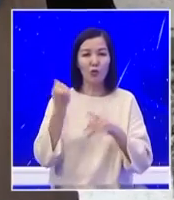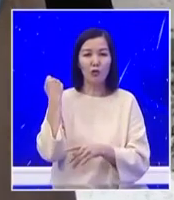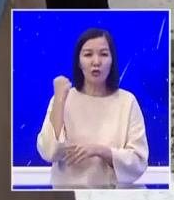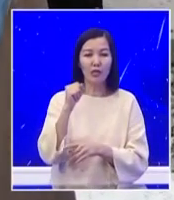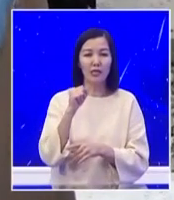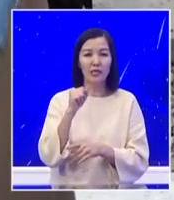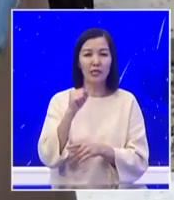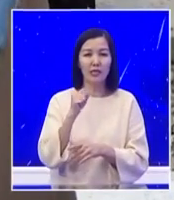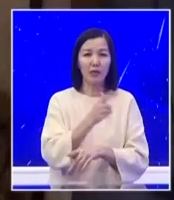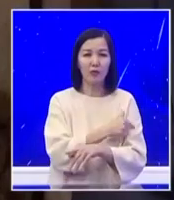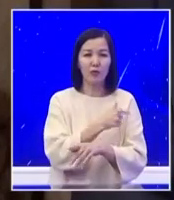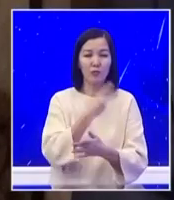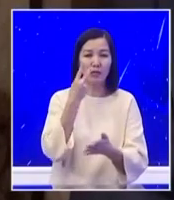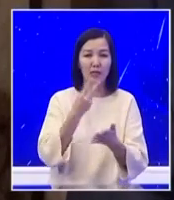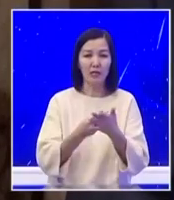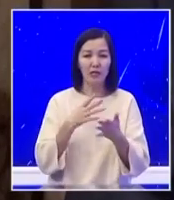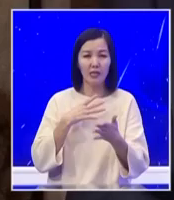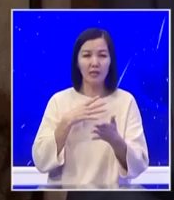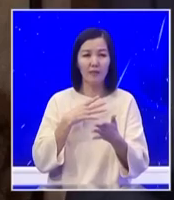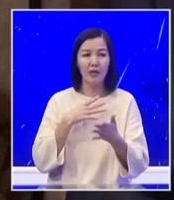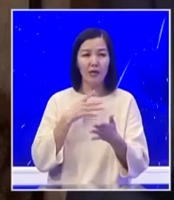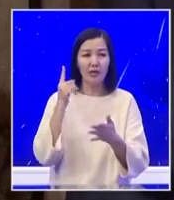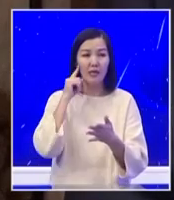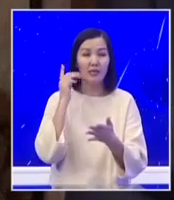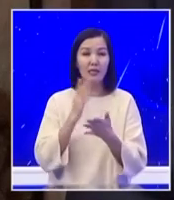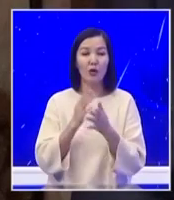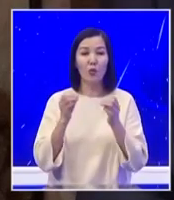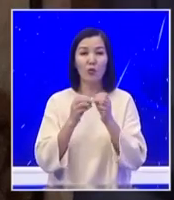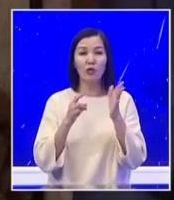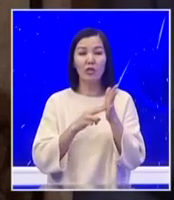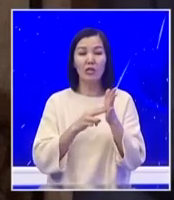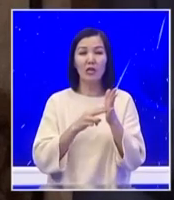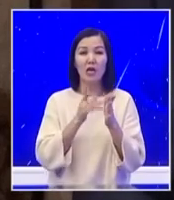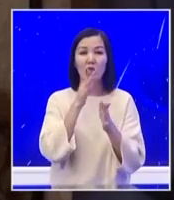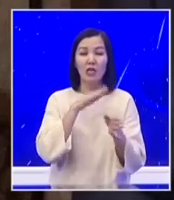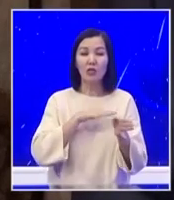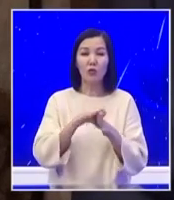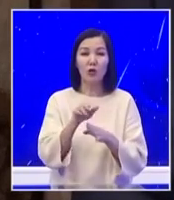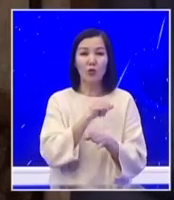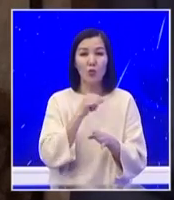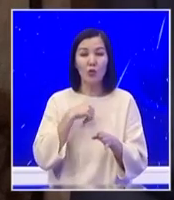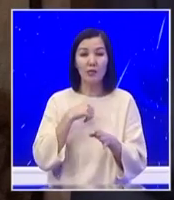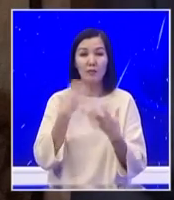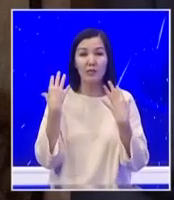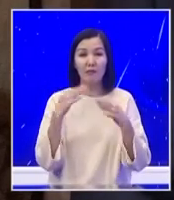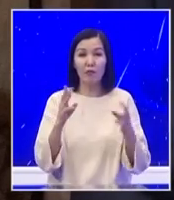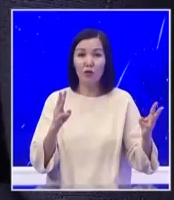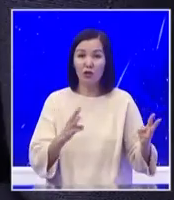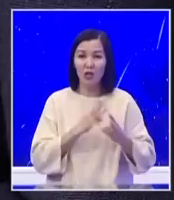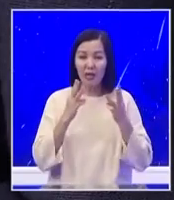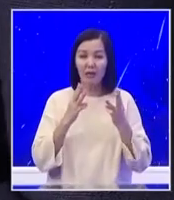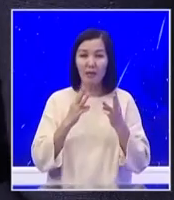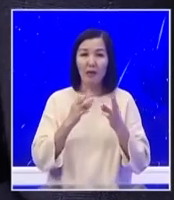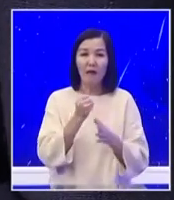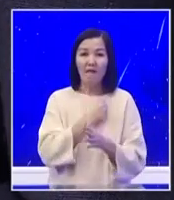Кёнигсберг госпиталінде қарсы алды. 17 жас толғанда өзім барып деген военкоматқа.